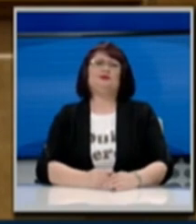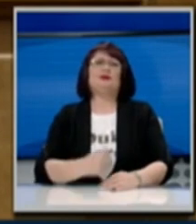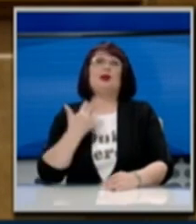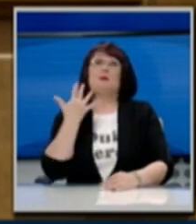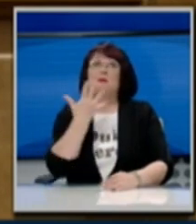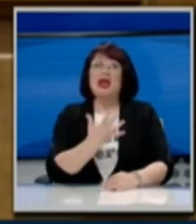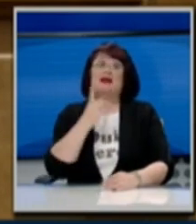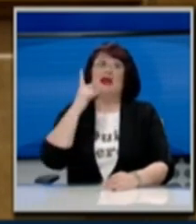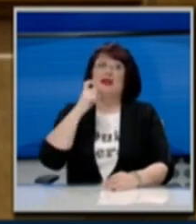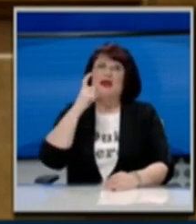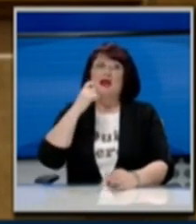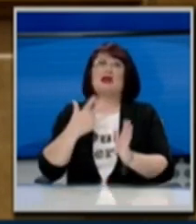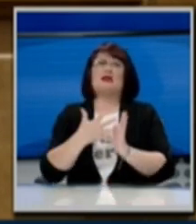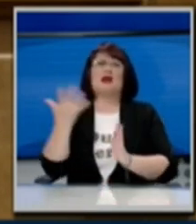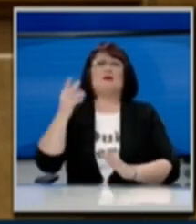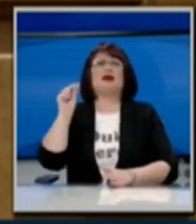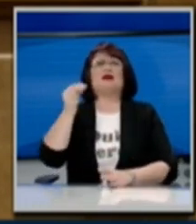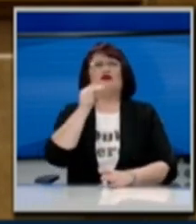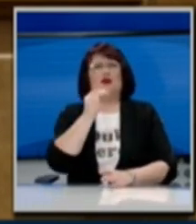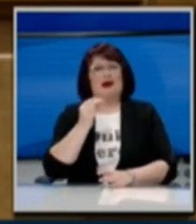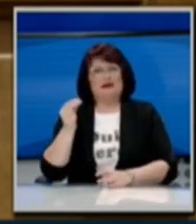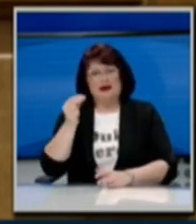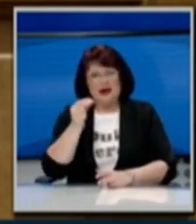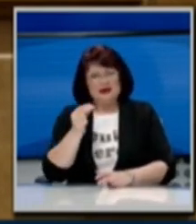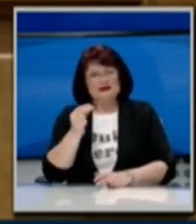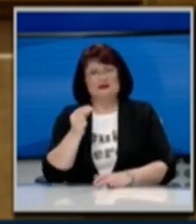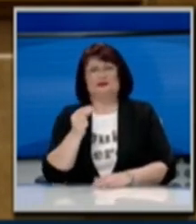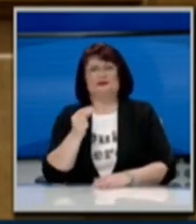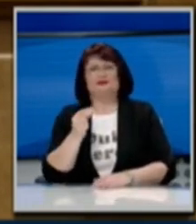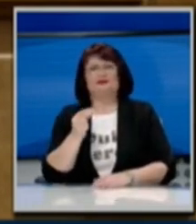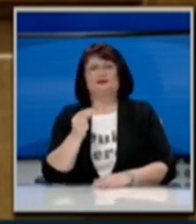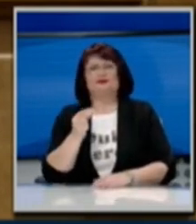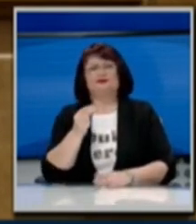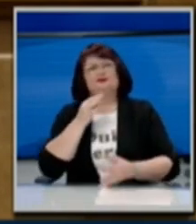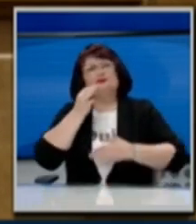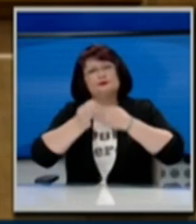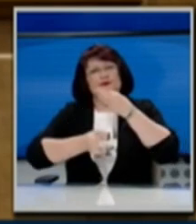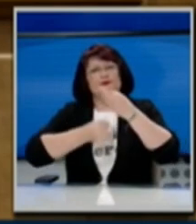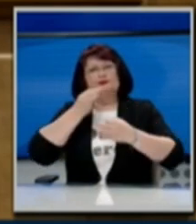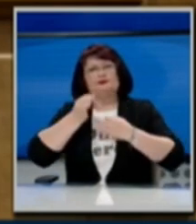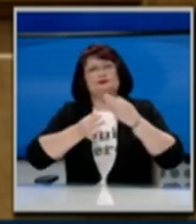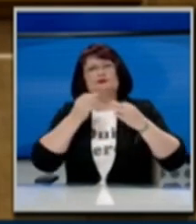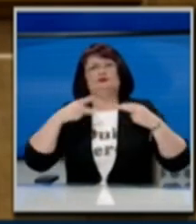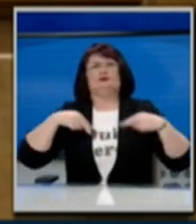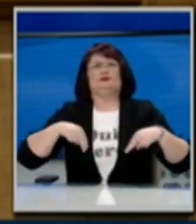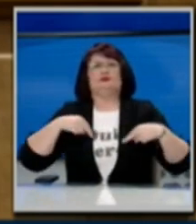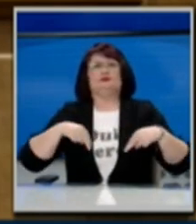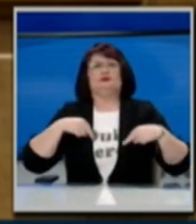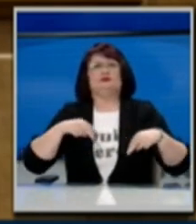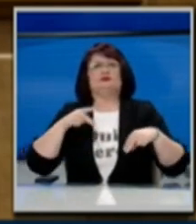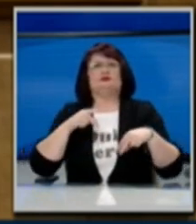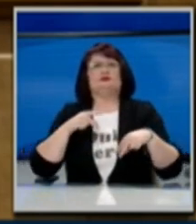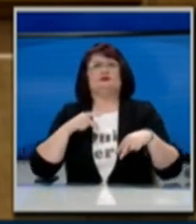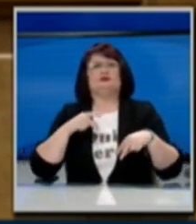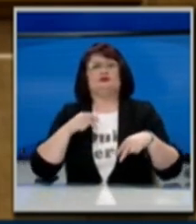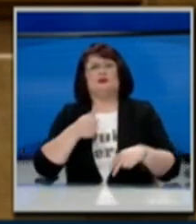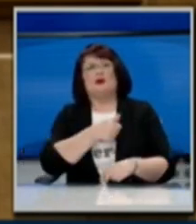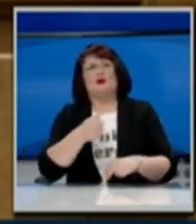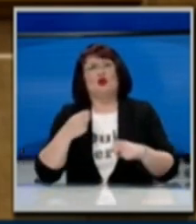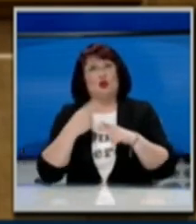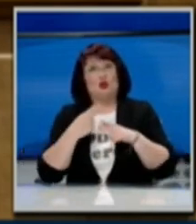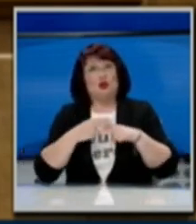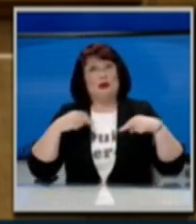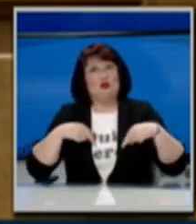10, 15 βουλευτές της κυβερνητικής πλειοψηφίας όταν μιλούσαν οι υπουργοί, ακόμα και οι κορυφαίοι